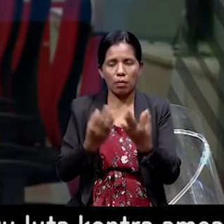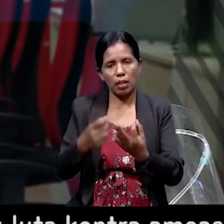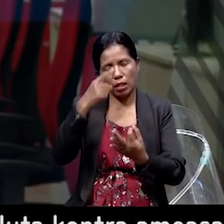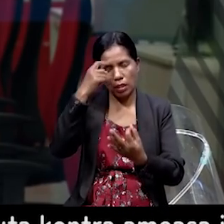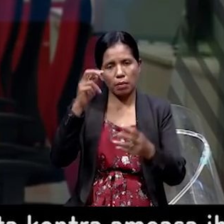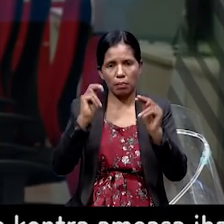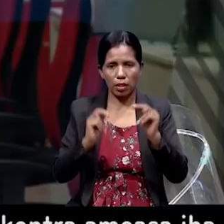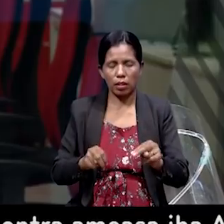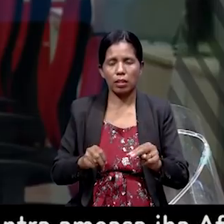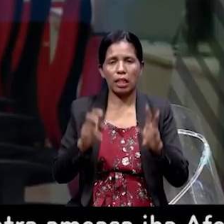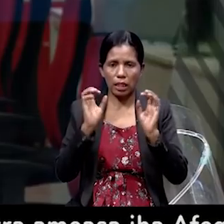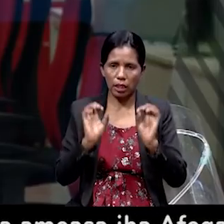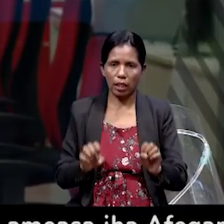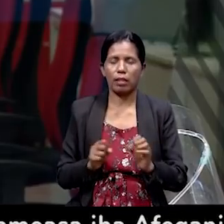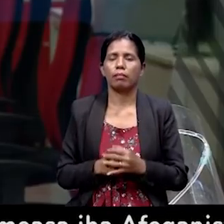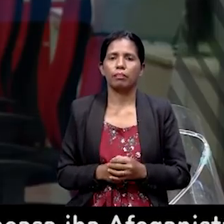obriga.